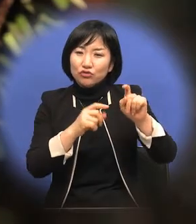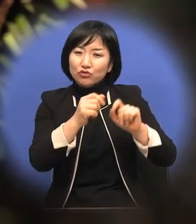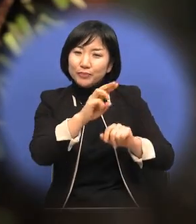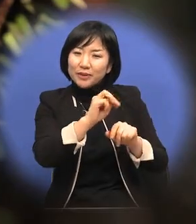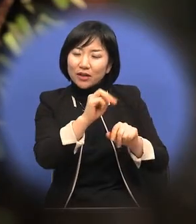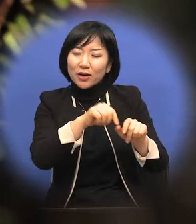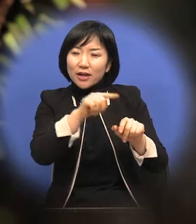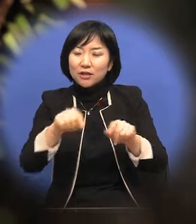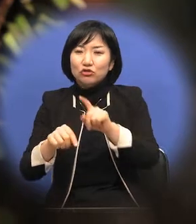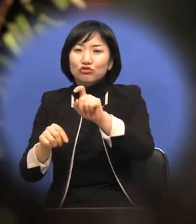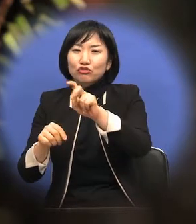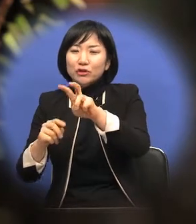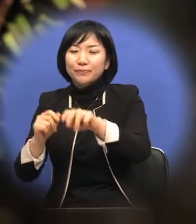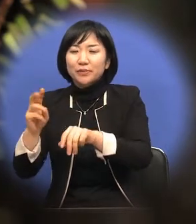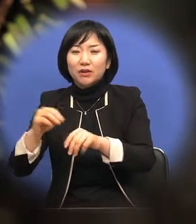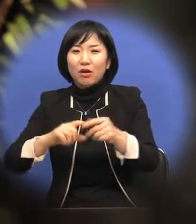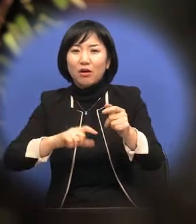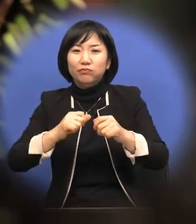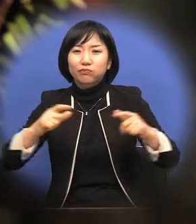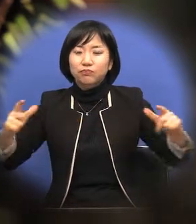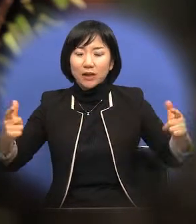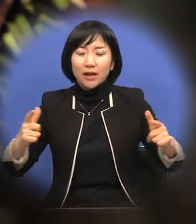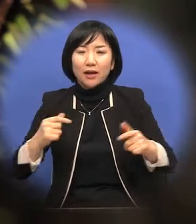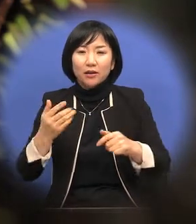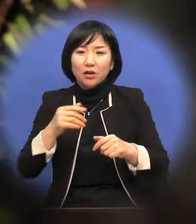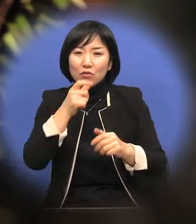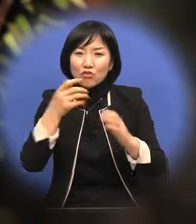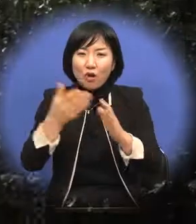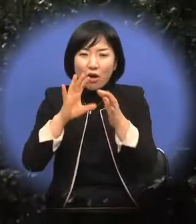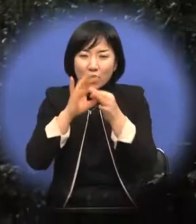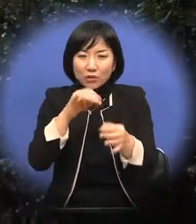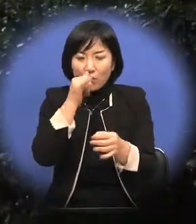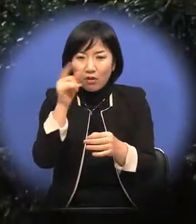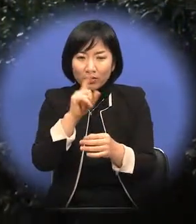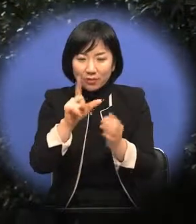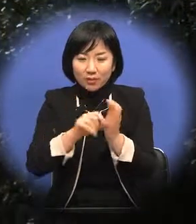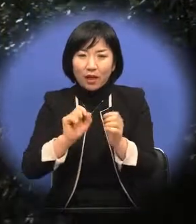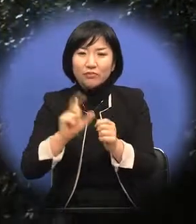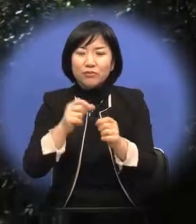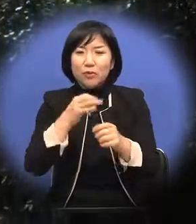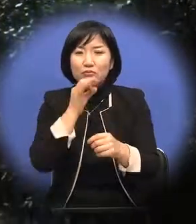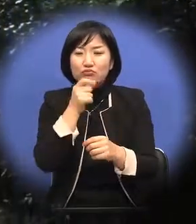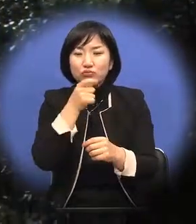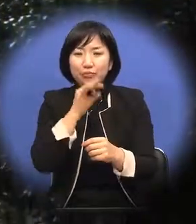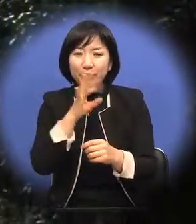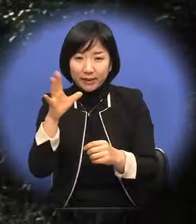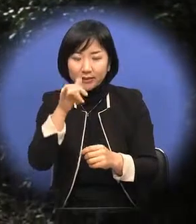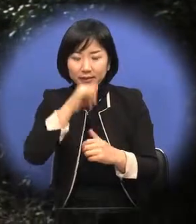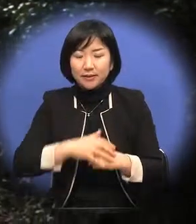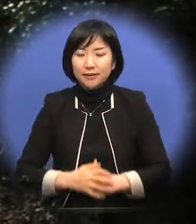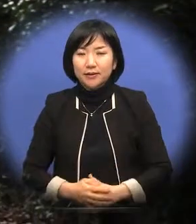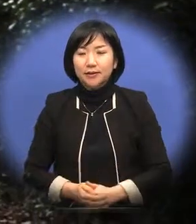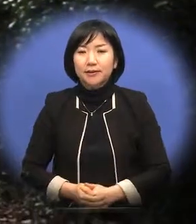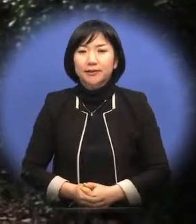수십미터로 매우 다양한데 연중 물이 고여있기도 하고 대부분 말라있기도 합니다.